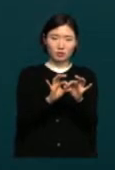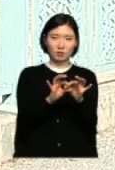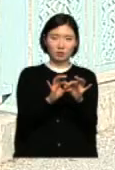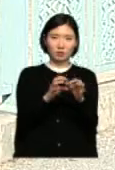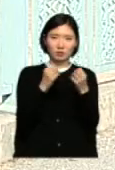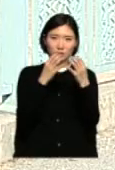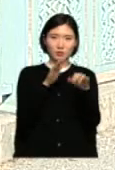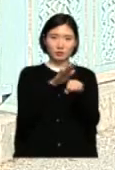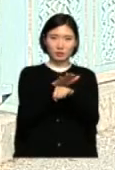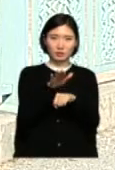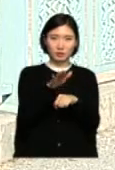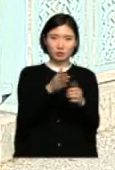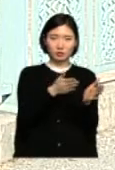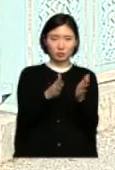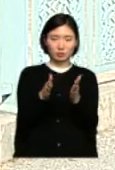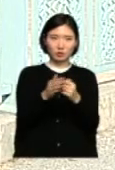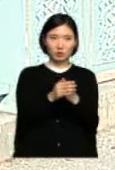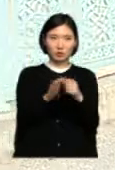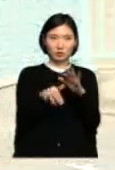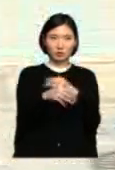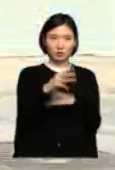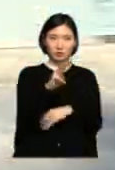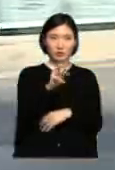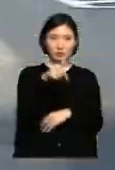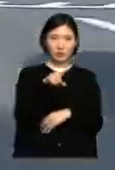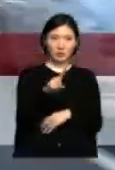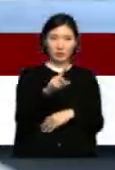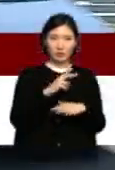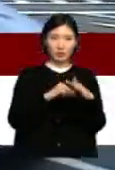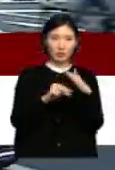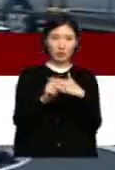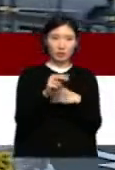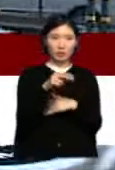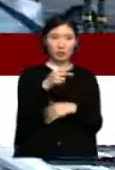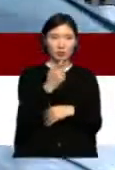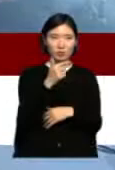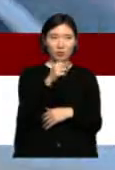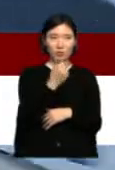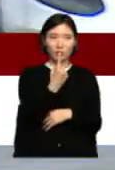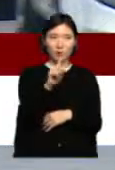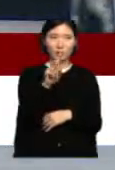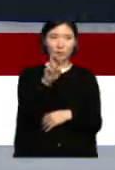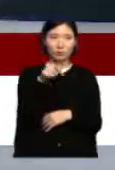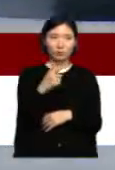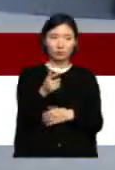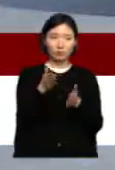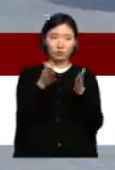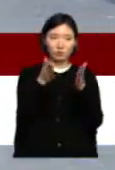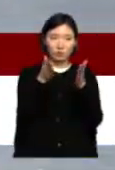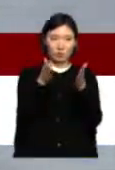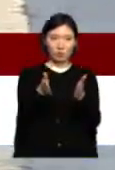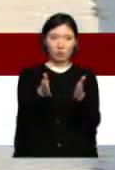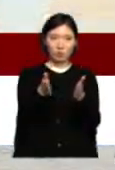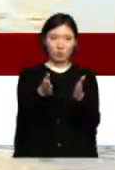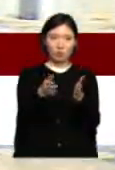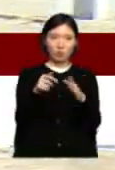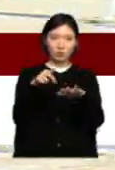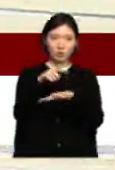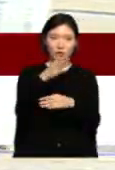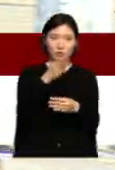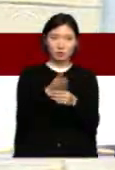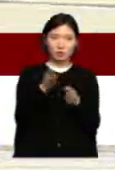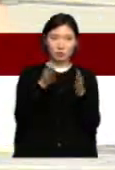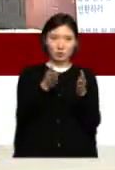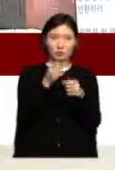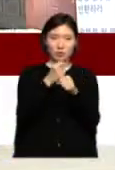것. 먼저 종로 3가역에서 창덕궁으로 가는 길인 도남문로의 보행로를 정비해 보행 중심의 도로로 만든다는